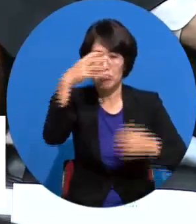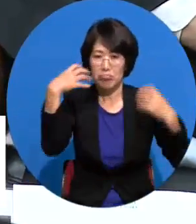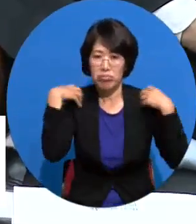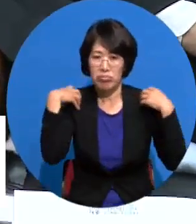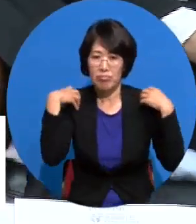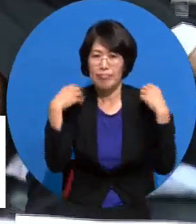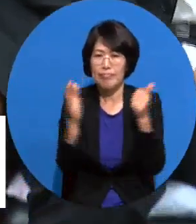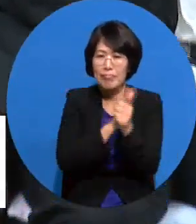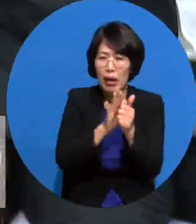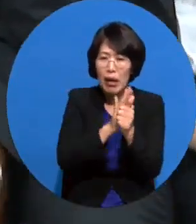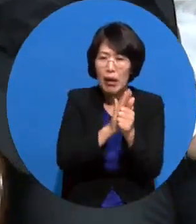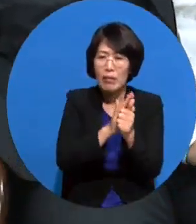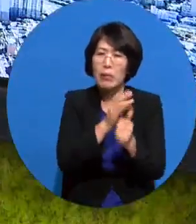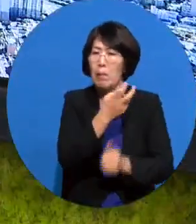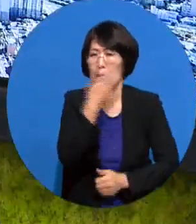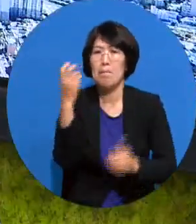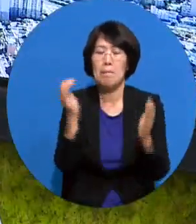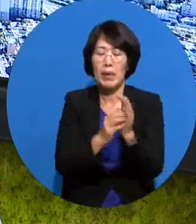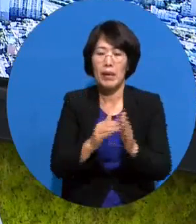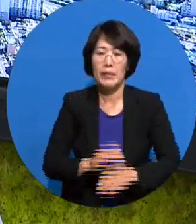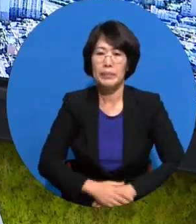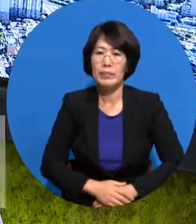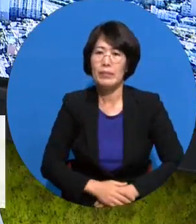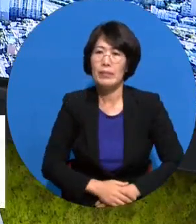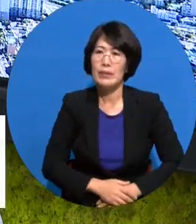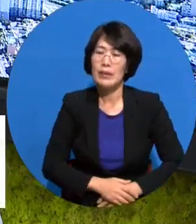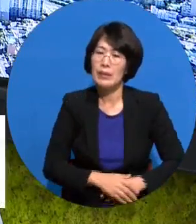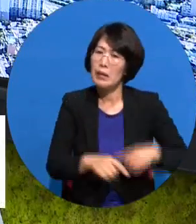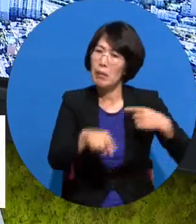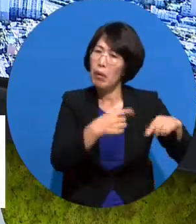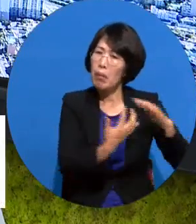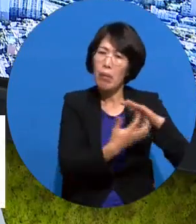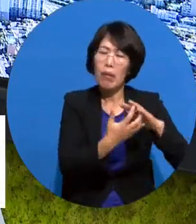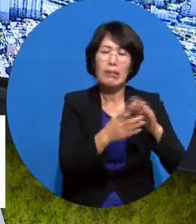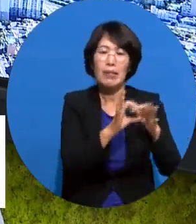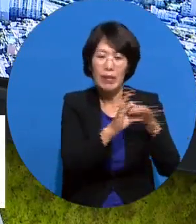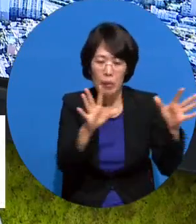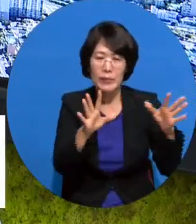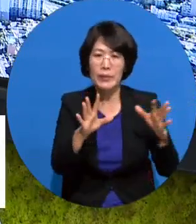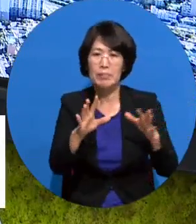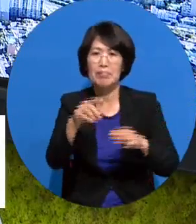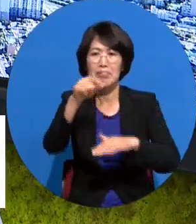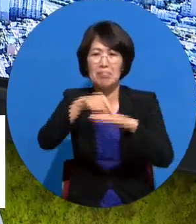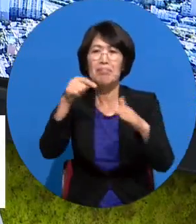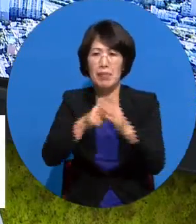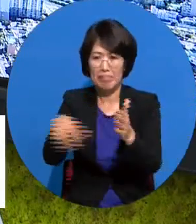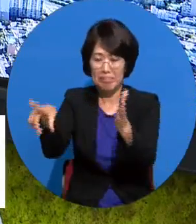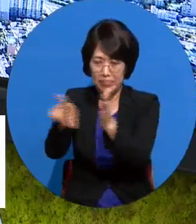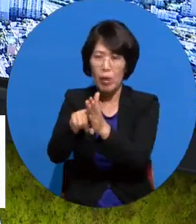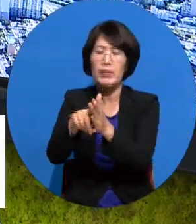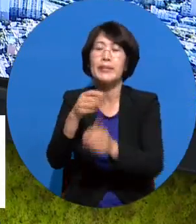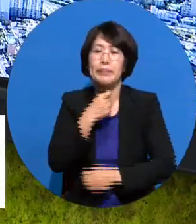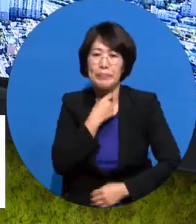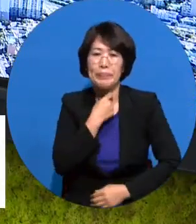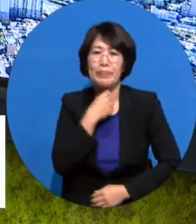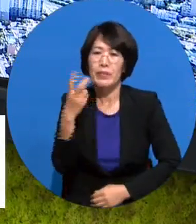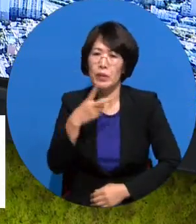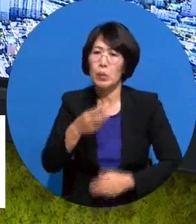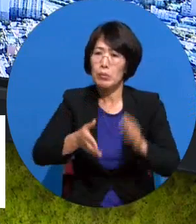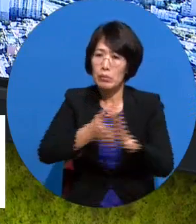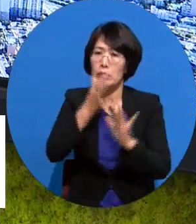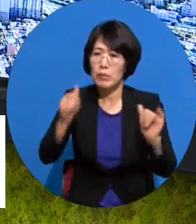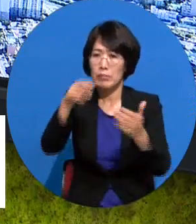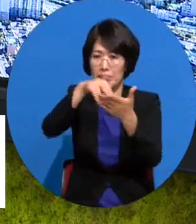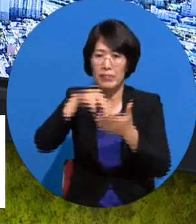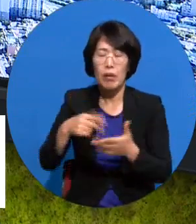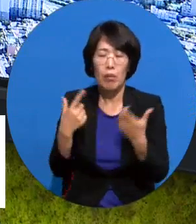챙기겠다는 뜻을 재확인했습니다. 정략을 떠나서 그 진심으로 받아들이고 싶고 아마 시민들도